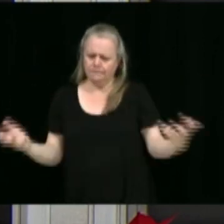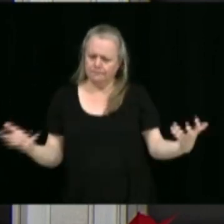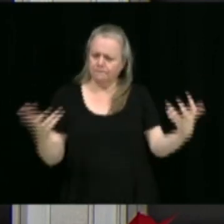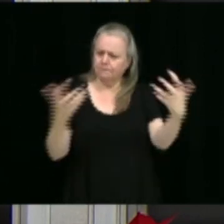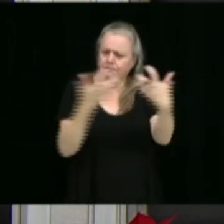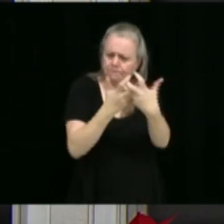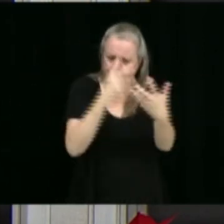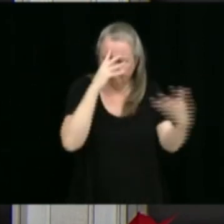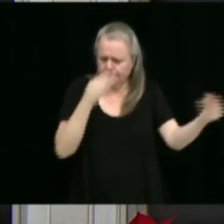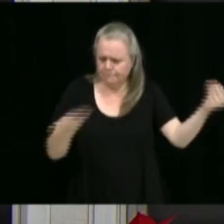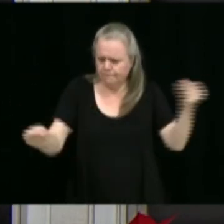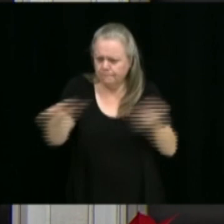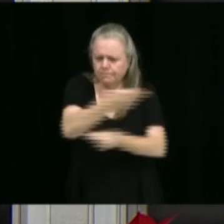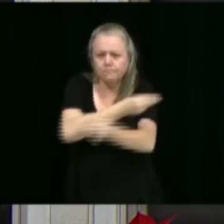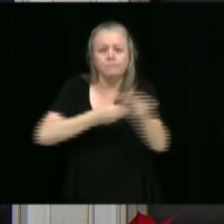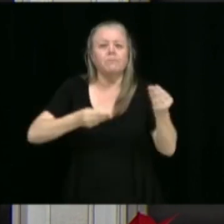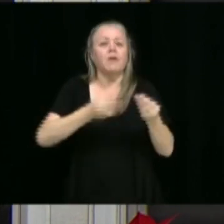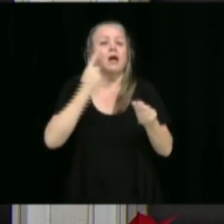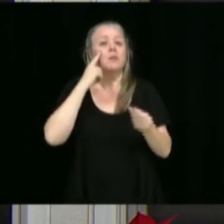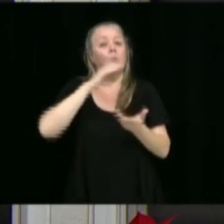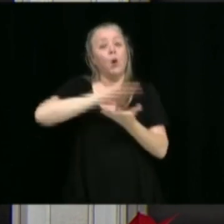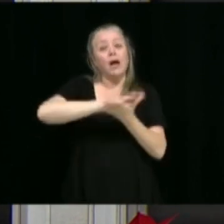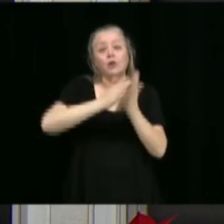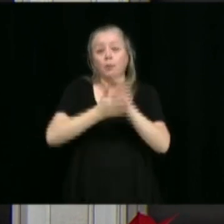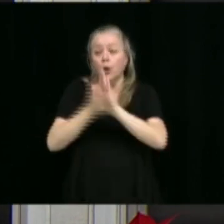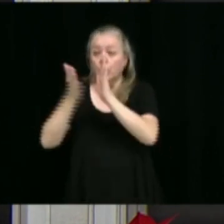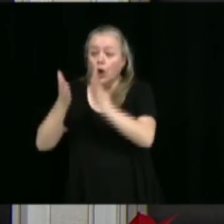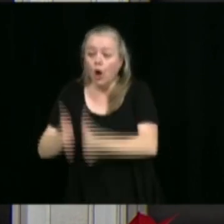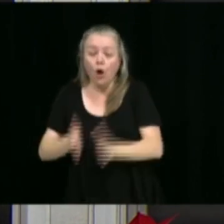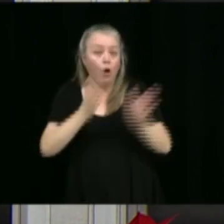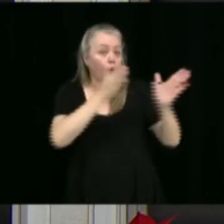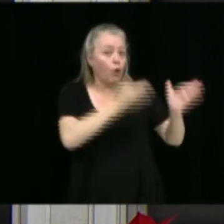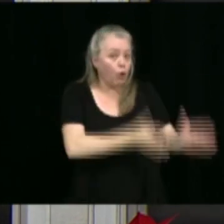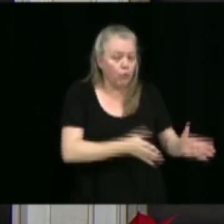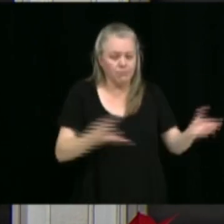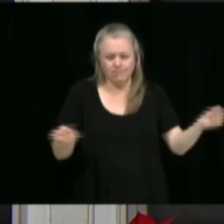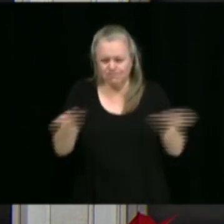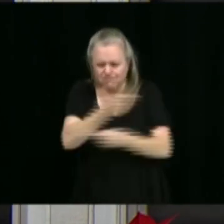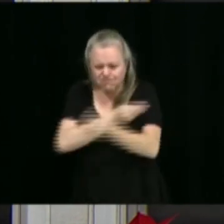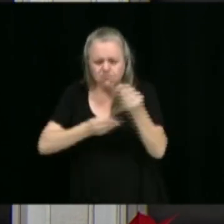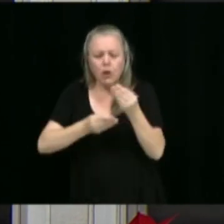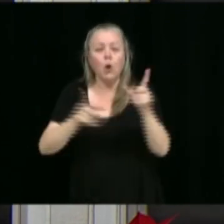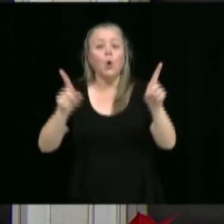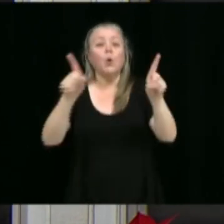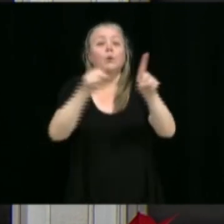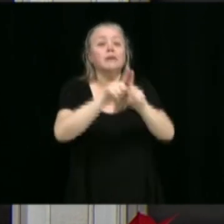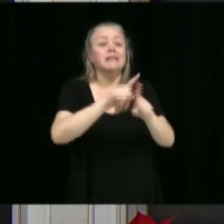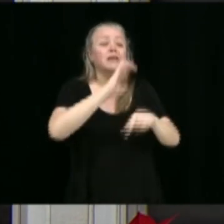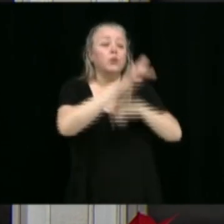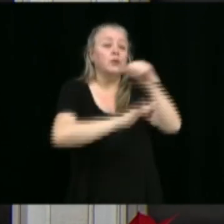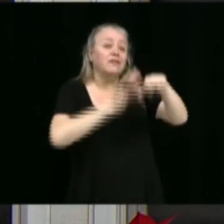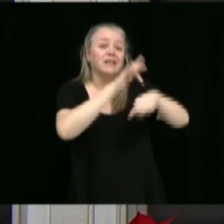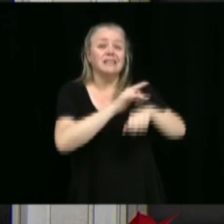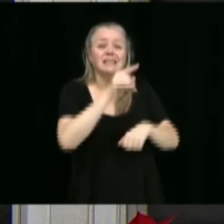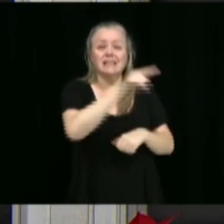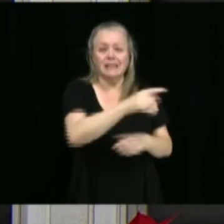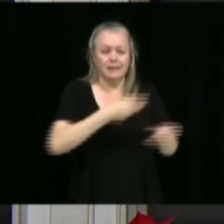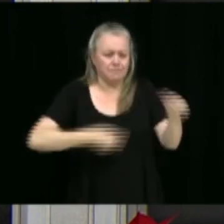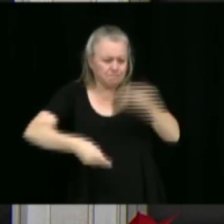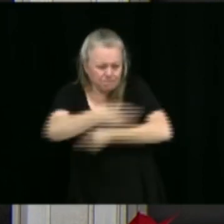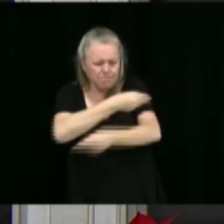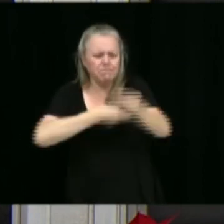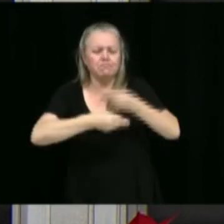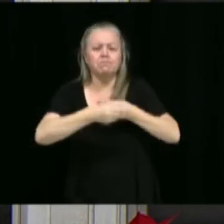commun nos entrepreneurs et le milieu universitaire pour créer et promouvoir les prochaines grandes